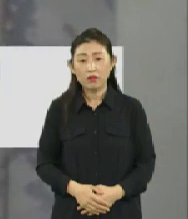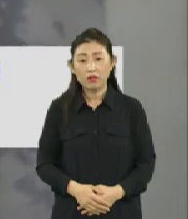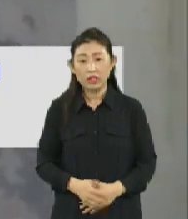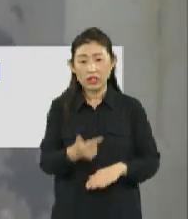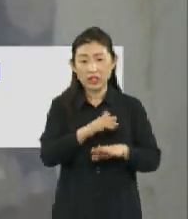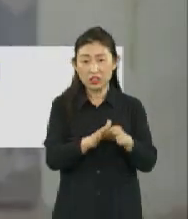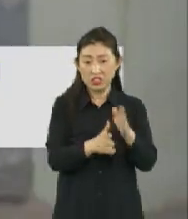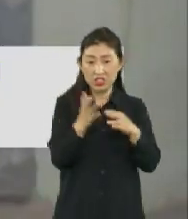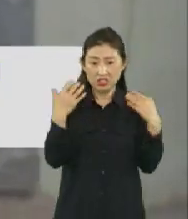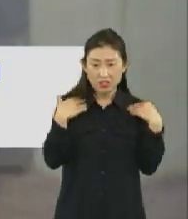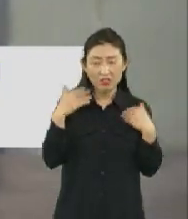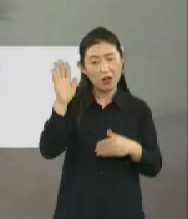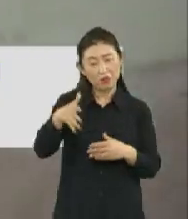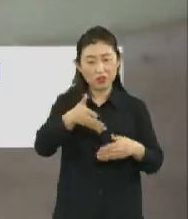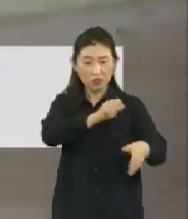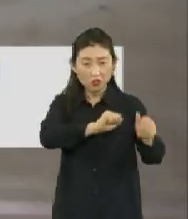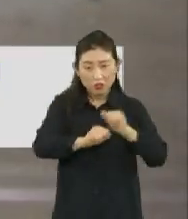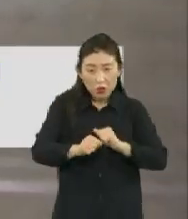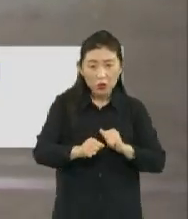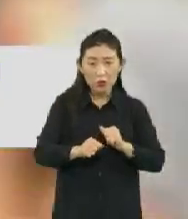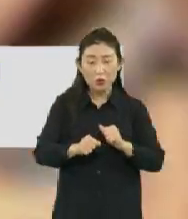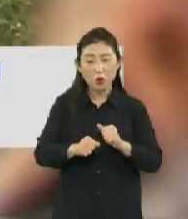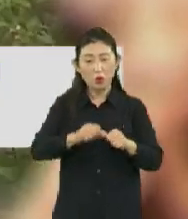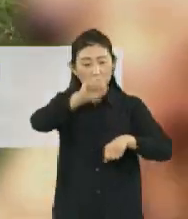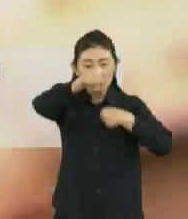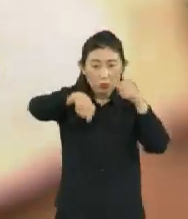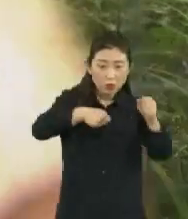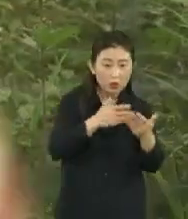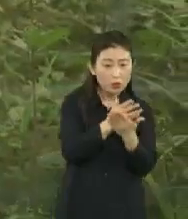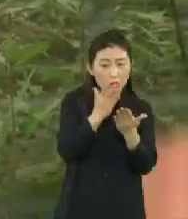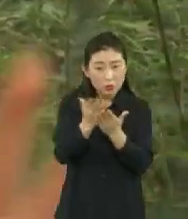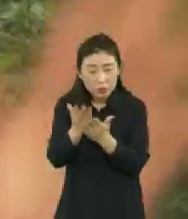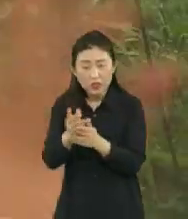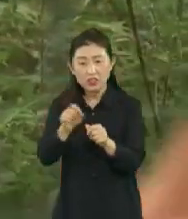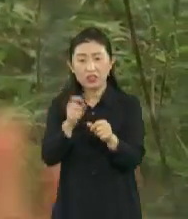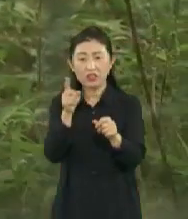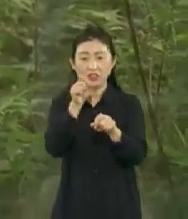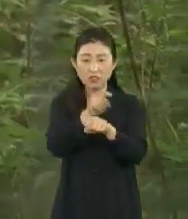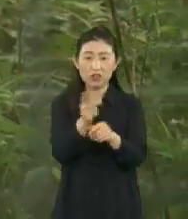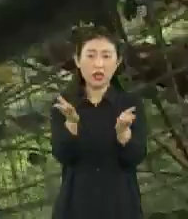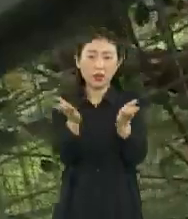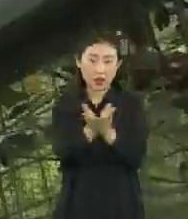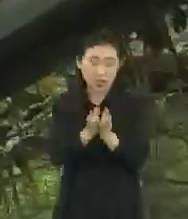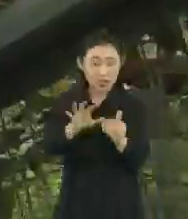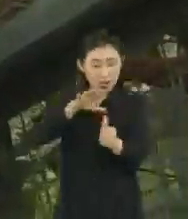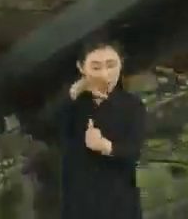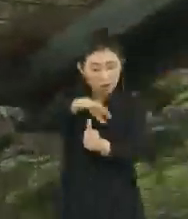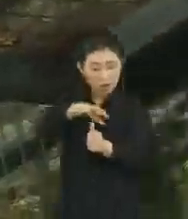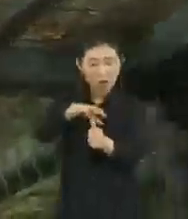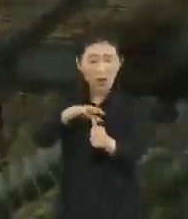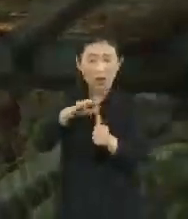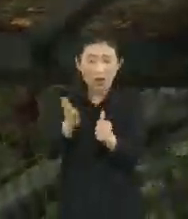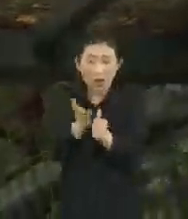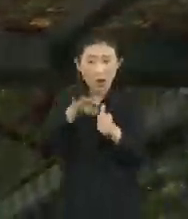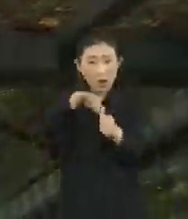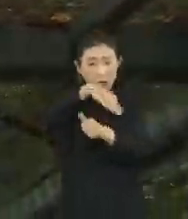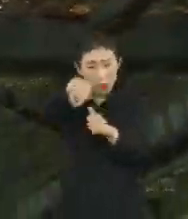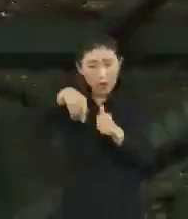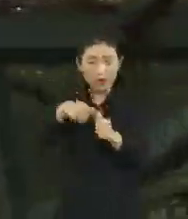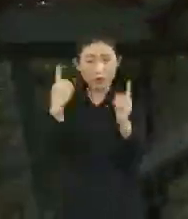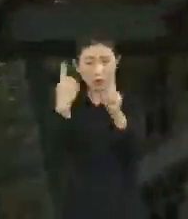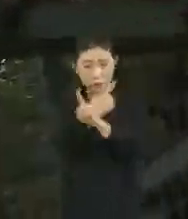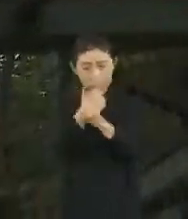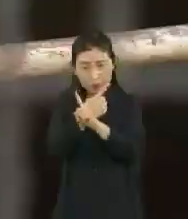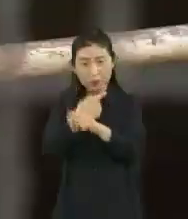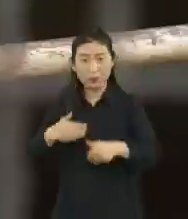측은 대전시가 적극적으로 나서 전시 동물들의 종 특성을 고려해 사육 환경을 관리하고 개선해야 한다고